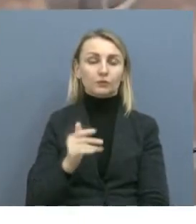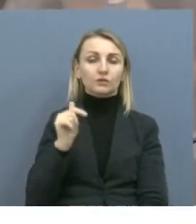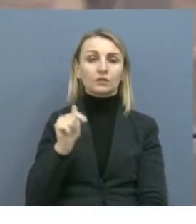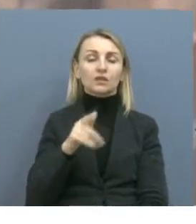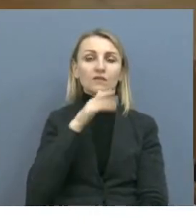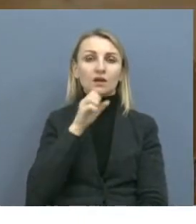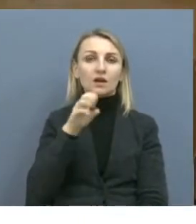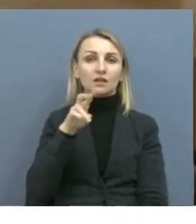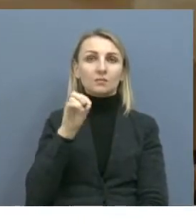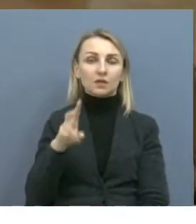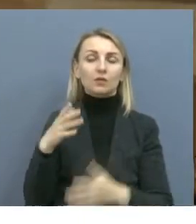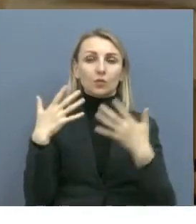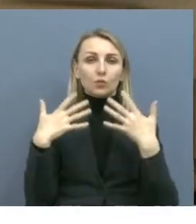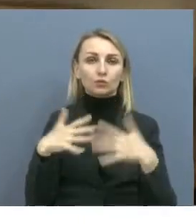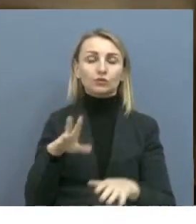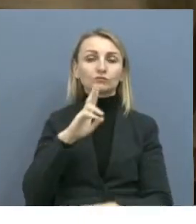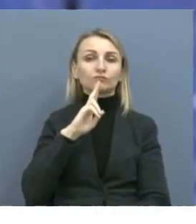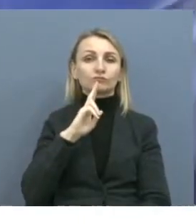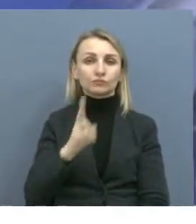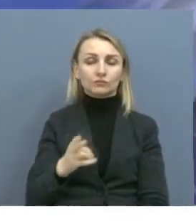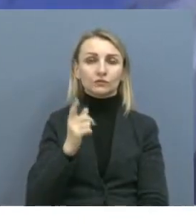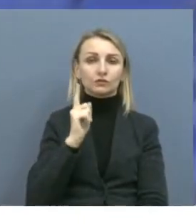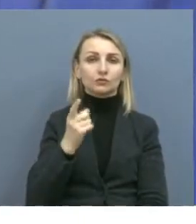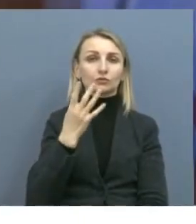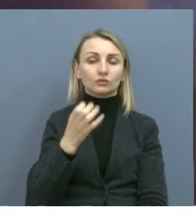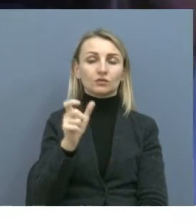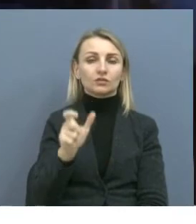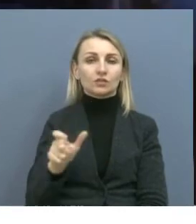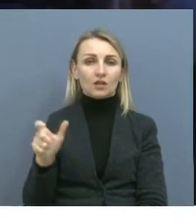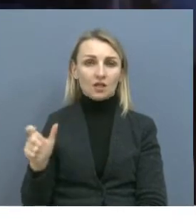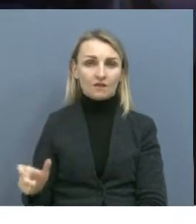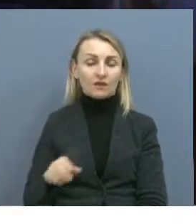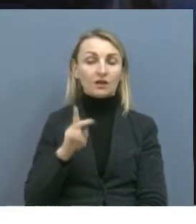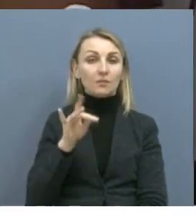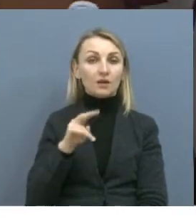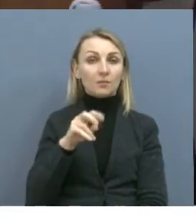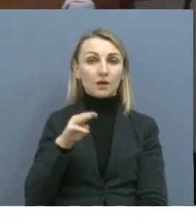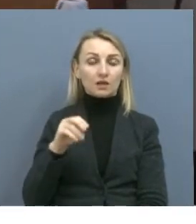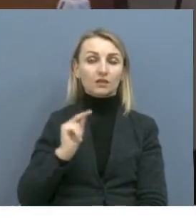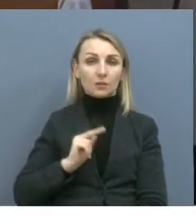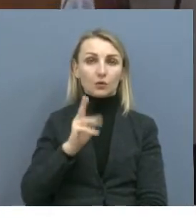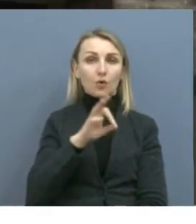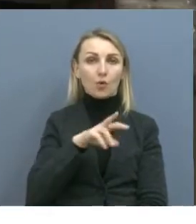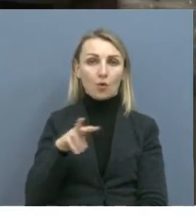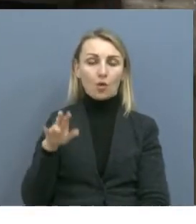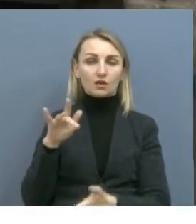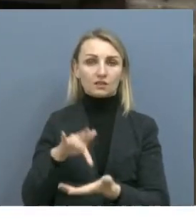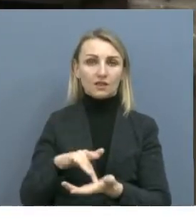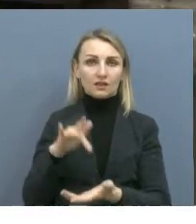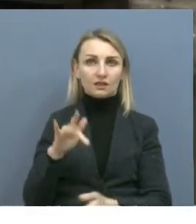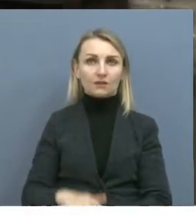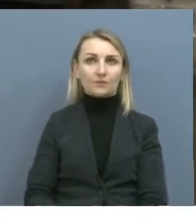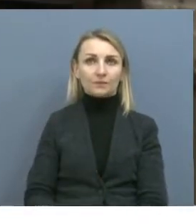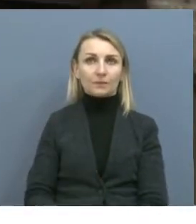палату «Атамикен» уже обратилось 1400 бизнесменов. Для сведения, при палате работает колл-центр. В связи